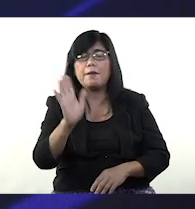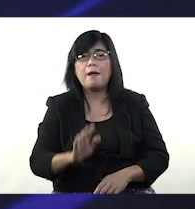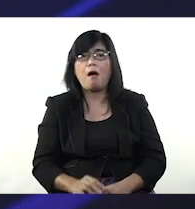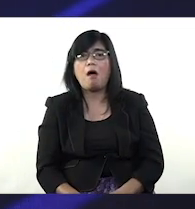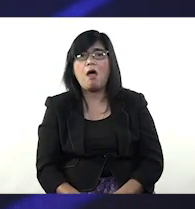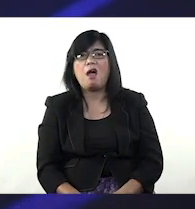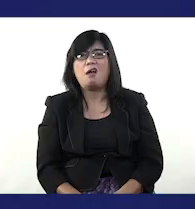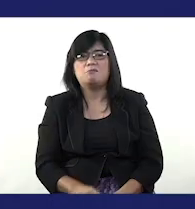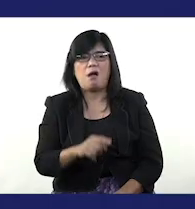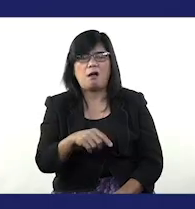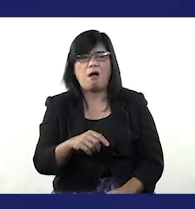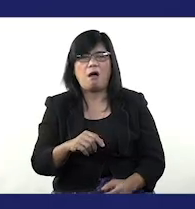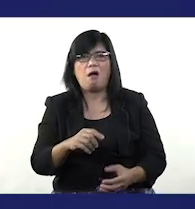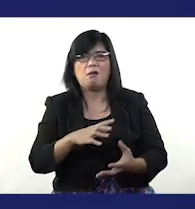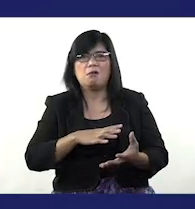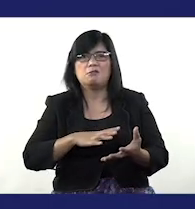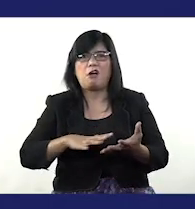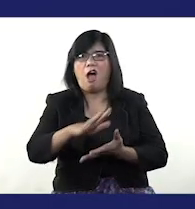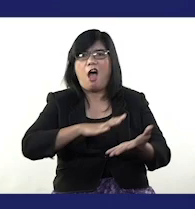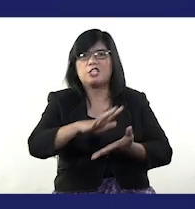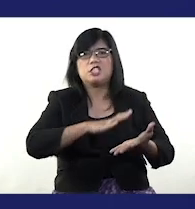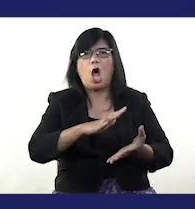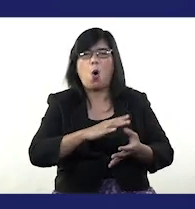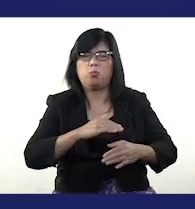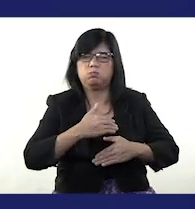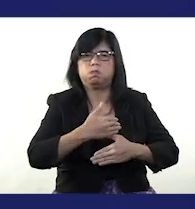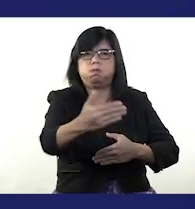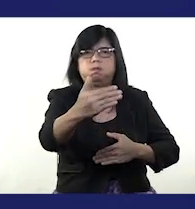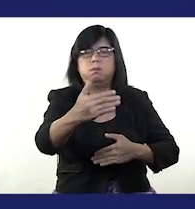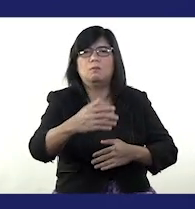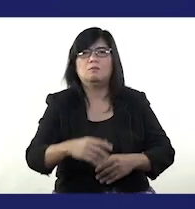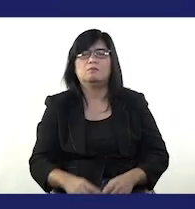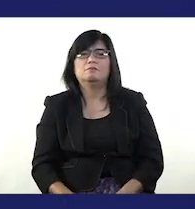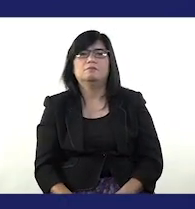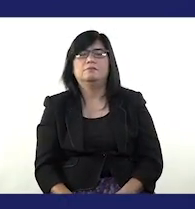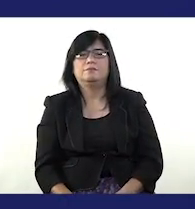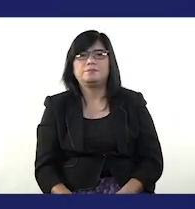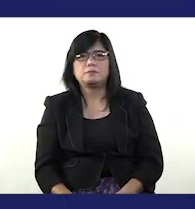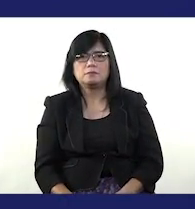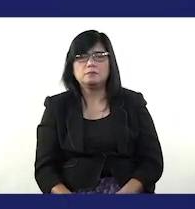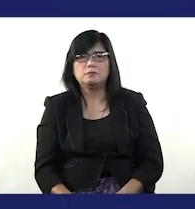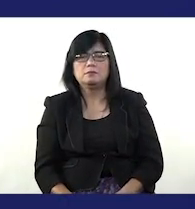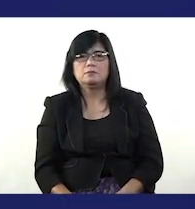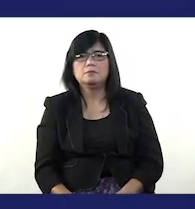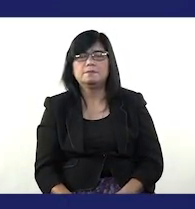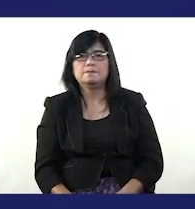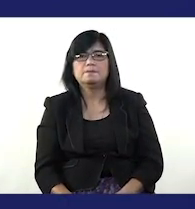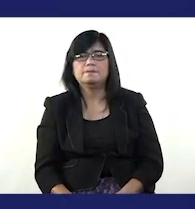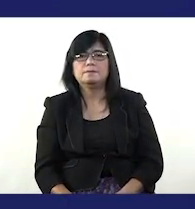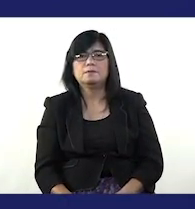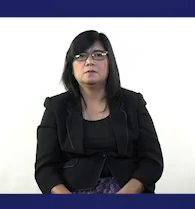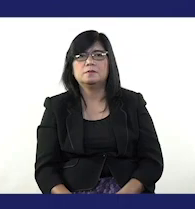Hai Makin kacaulah keadaan ini kita lihat selanjutnya klik Hai yang terakhir Hai